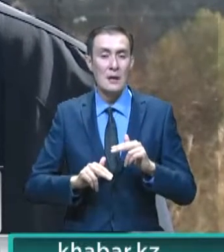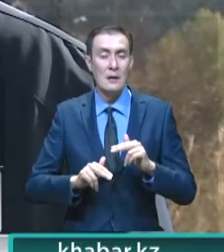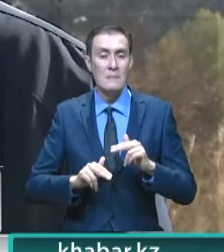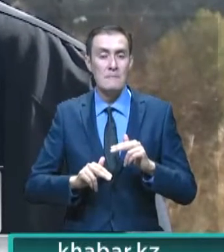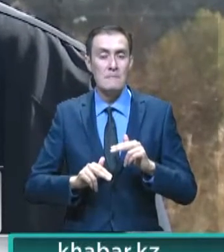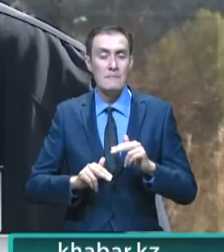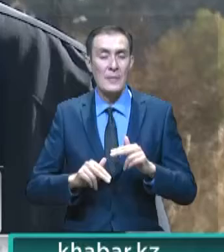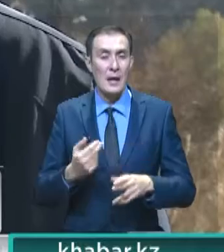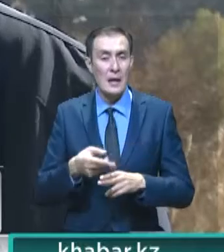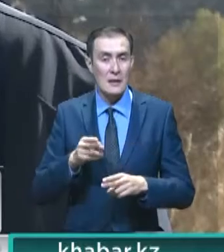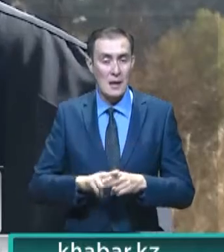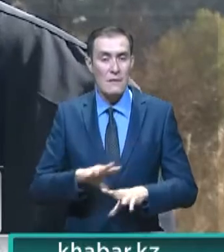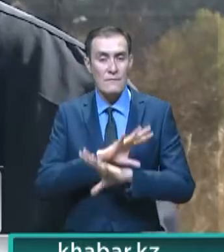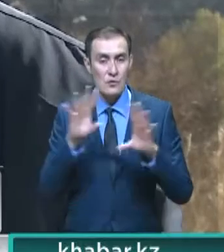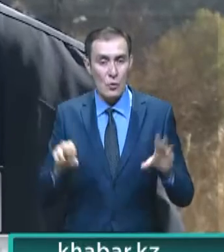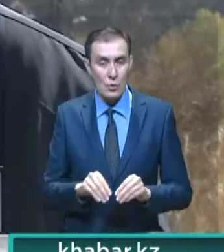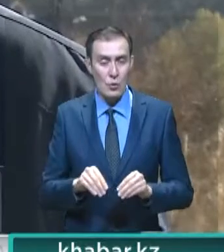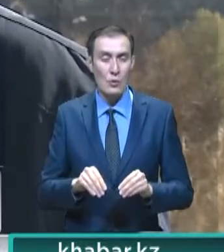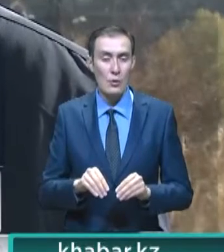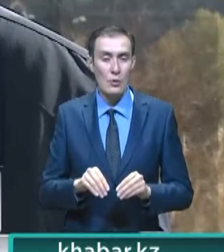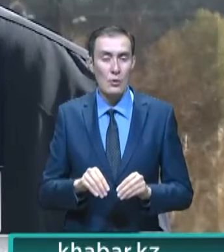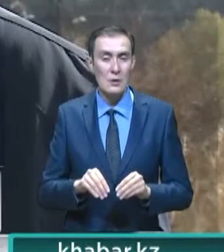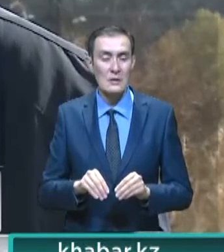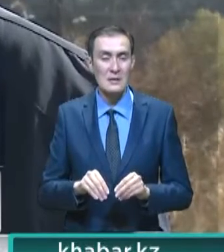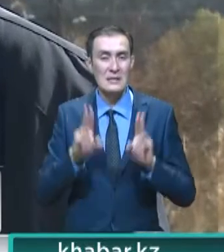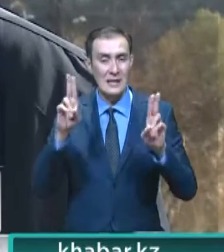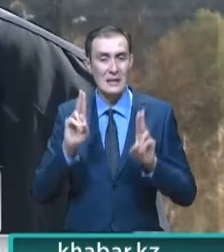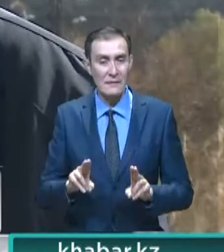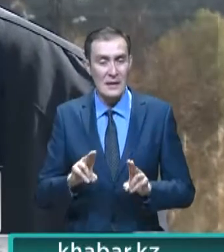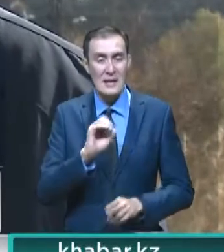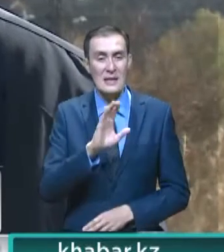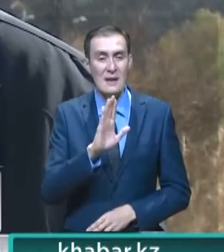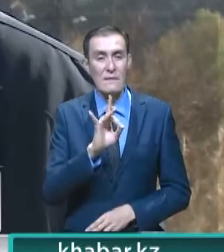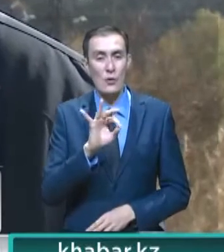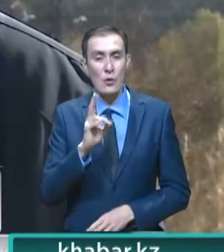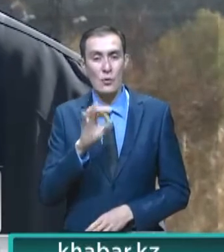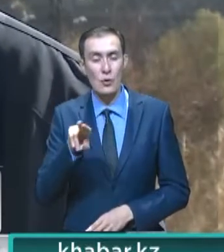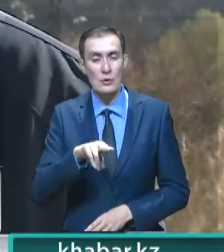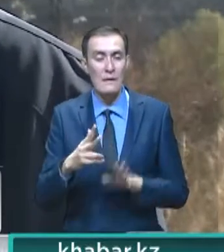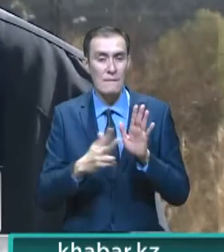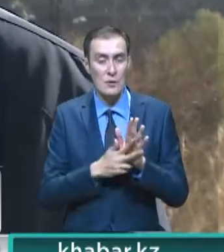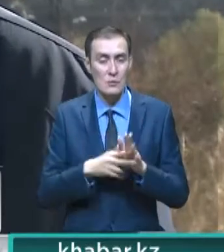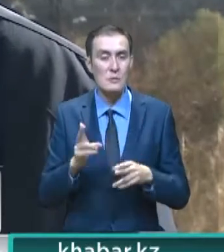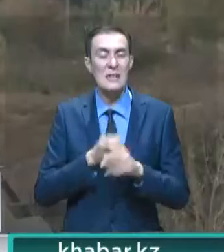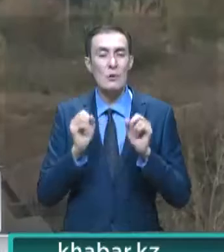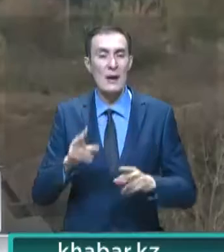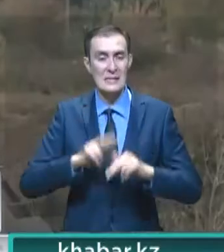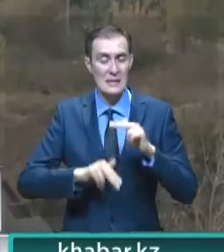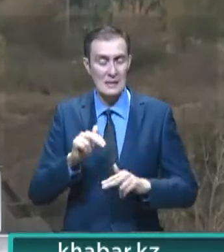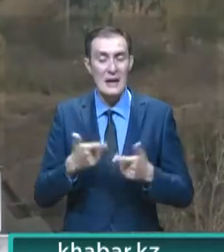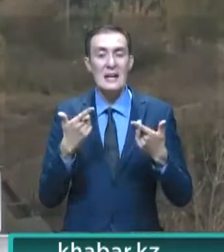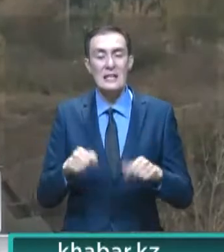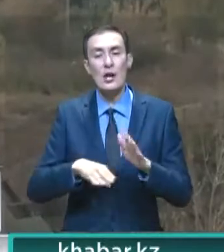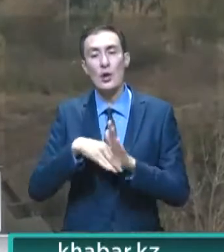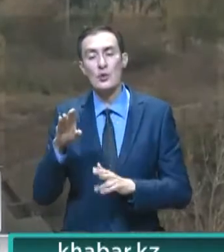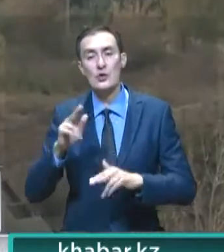строительства. Это все стандартизация Еврокод 8. Такое более безопасное строительство. Где